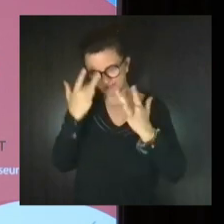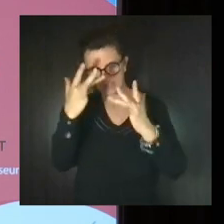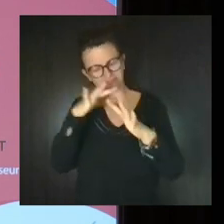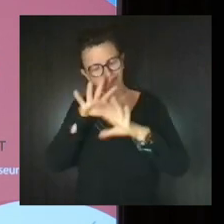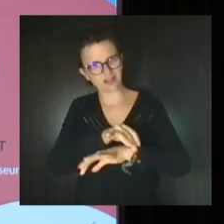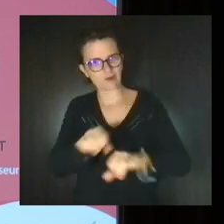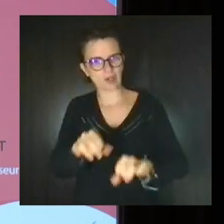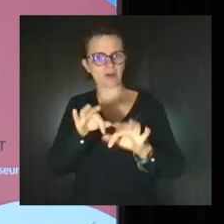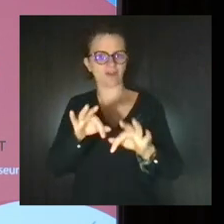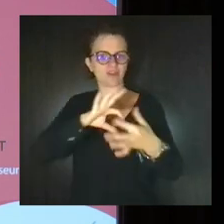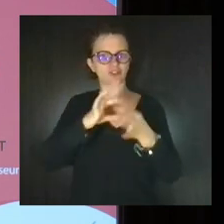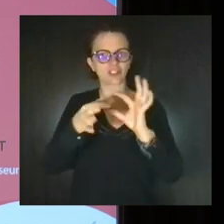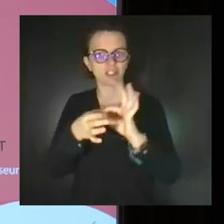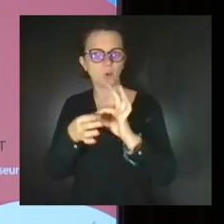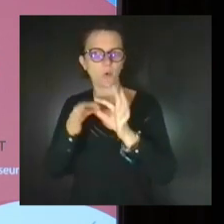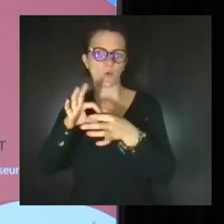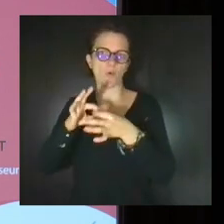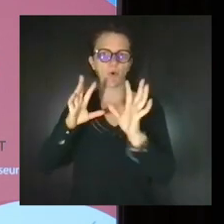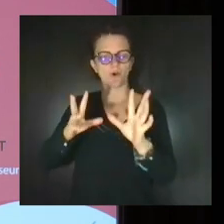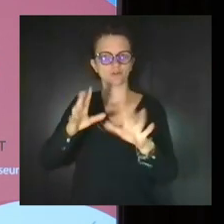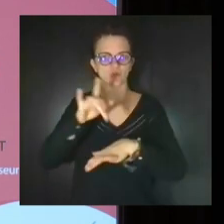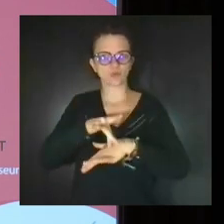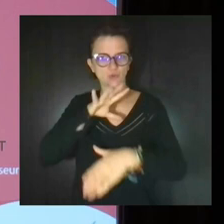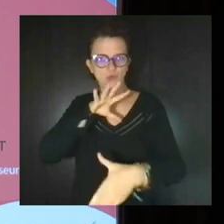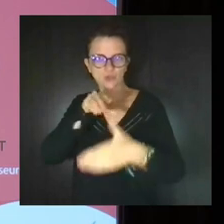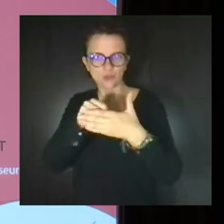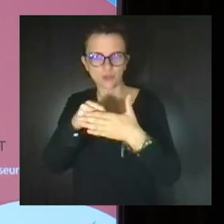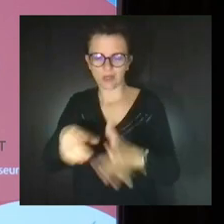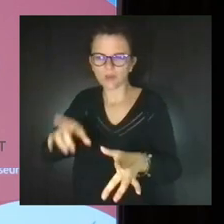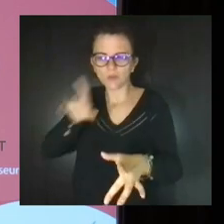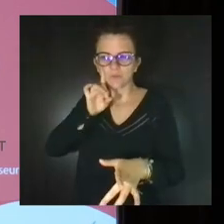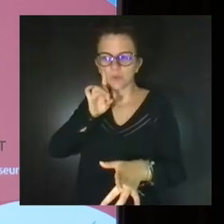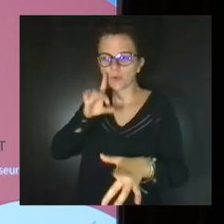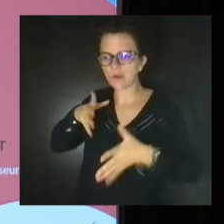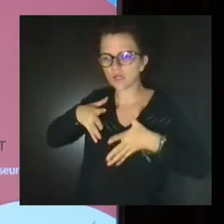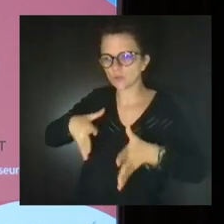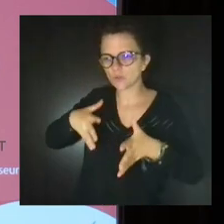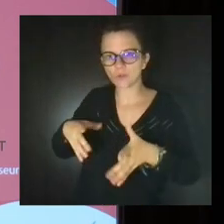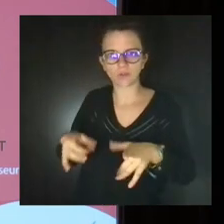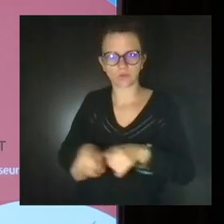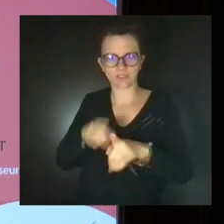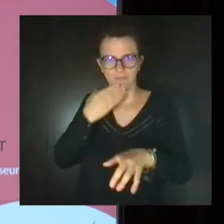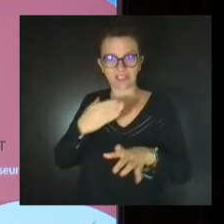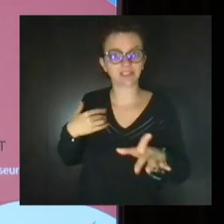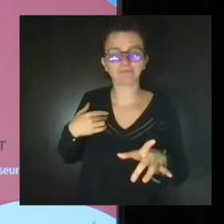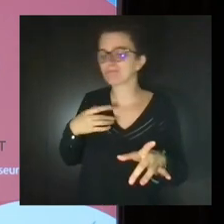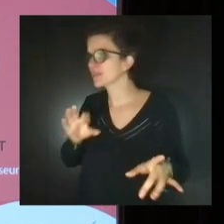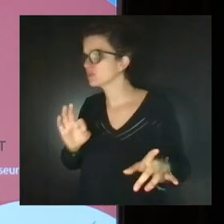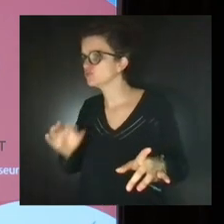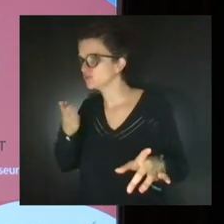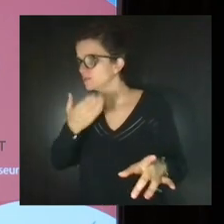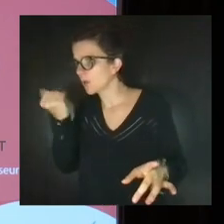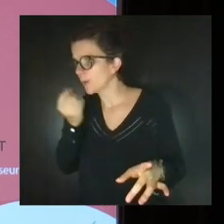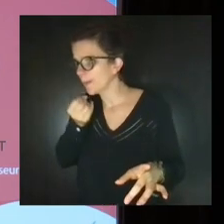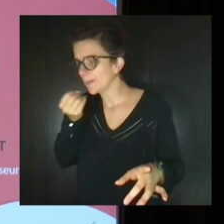olympiques et pourquoi finalement il court. Merci beaucoup. Alors, il vous faut c'est mieux si